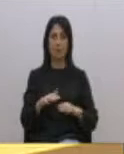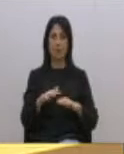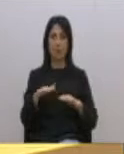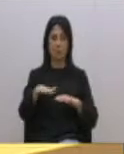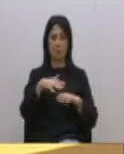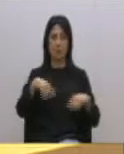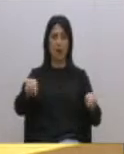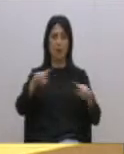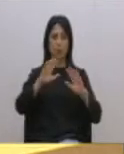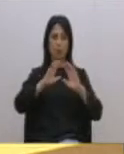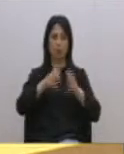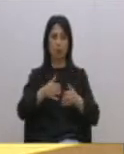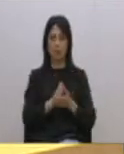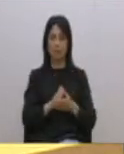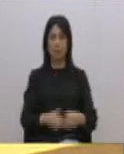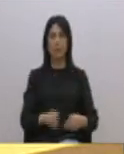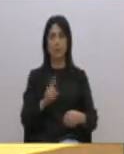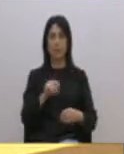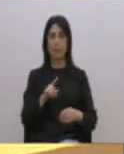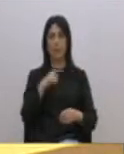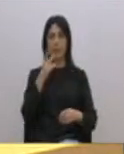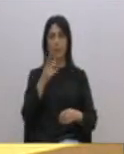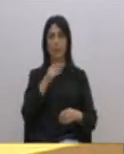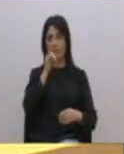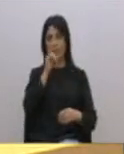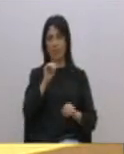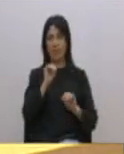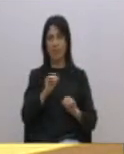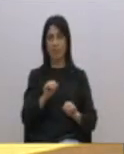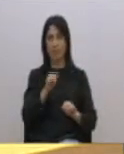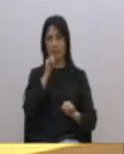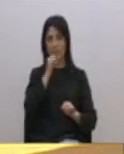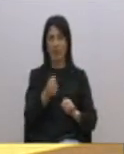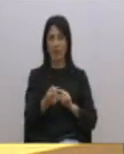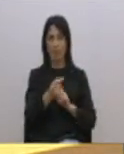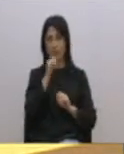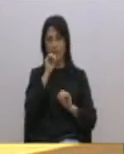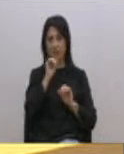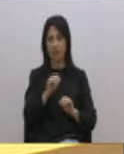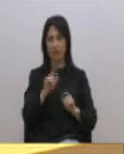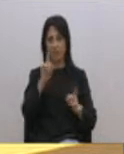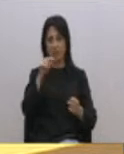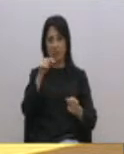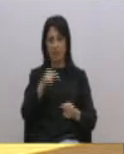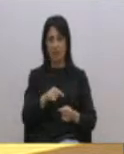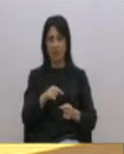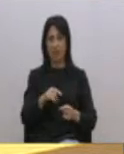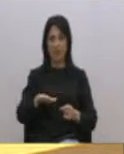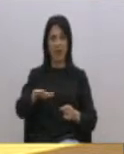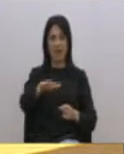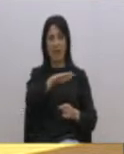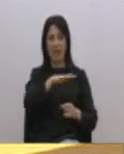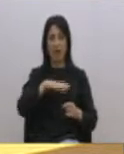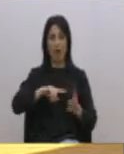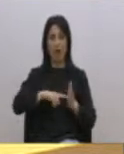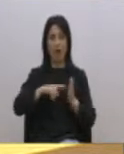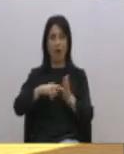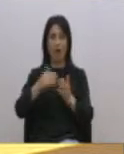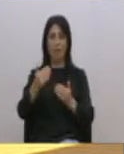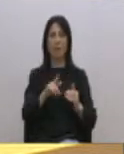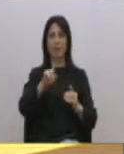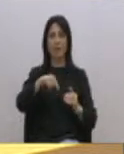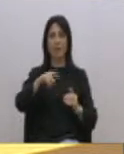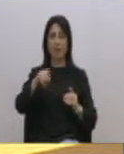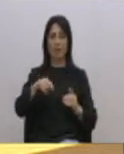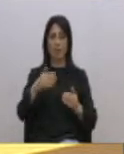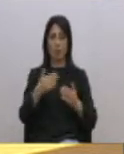და ზოგადად სოფლიოში და რა თქმა უნდა ვერ იცავს, ვერ აღმოაჩენს და ვერ იცავს სათანადოდ გეოგრაფიული აღნიშნვის